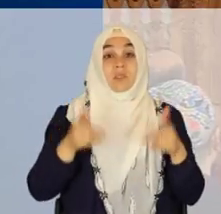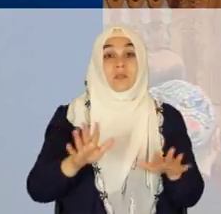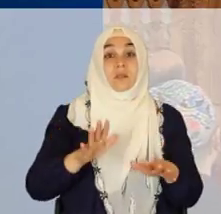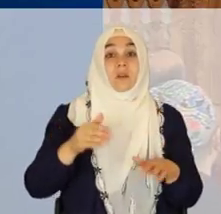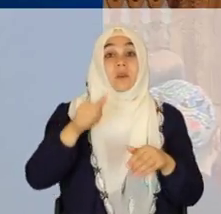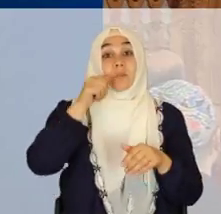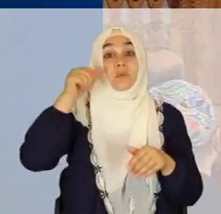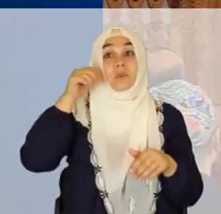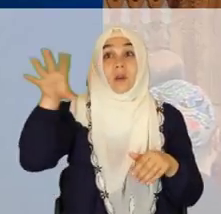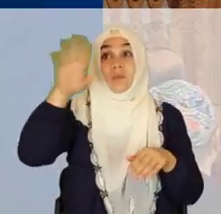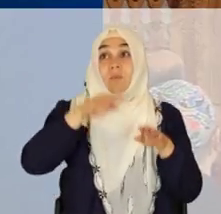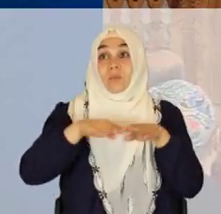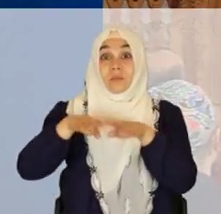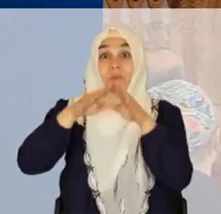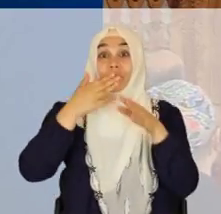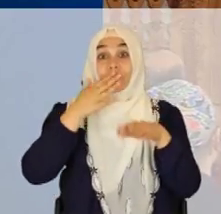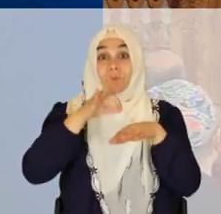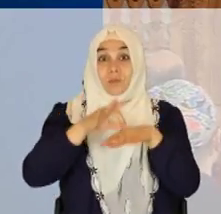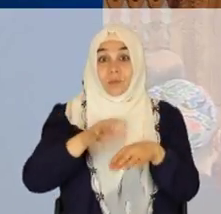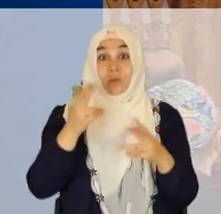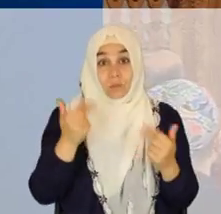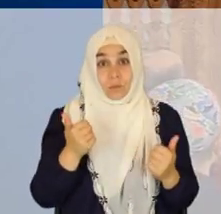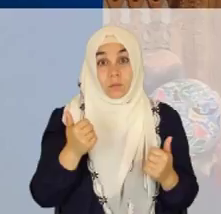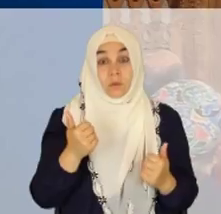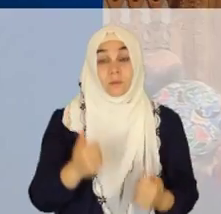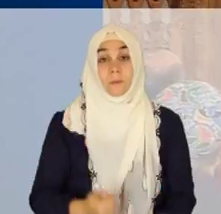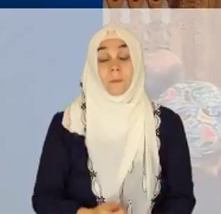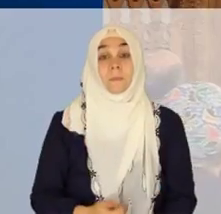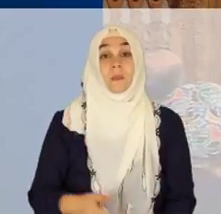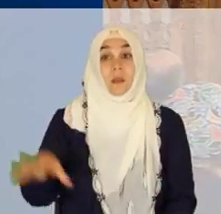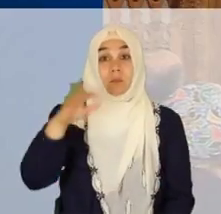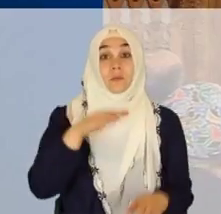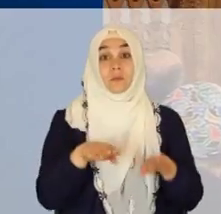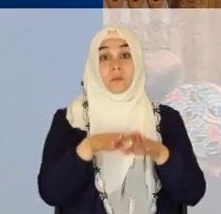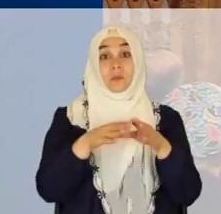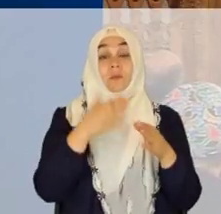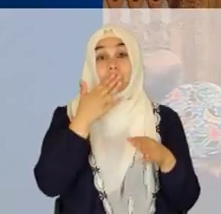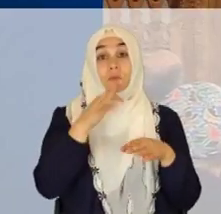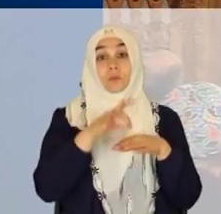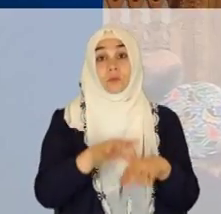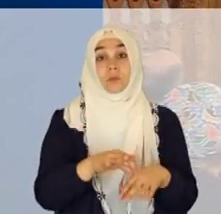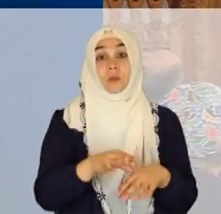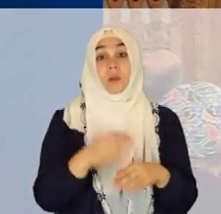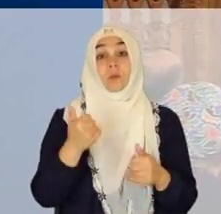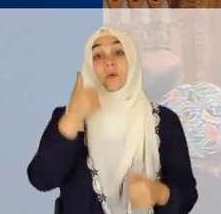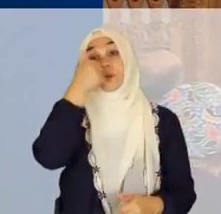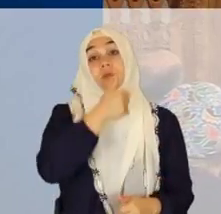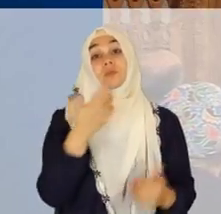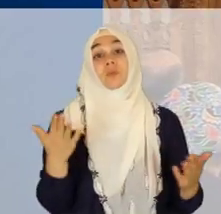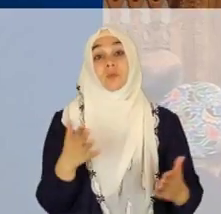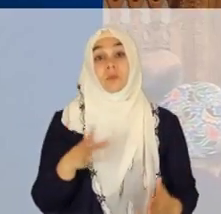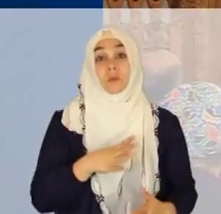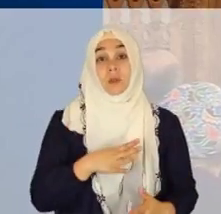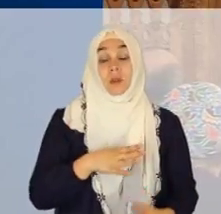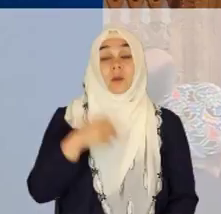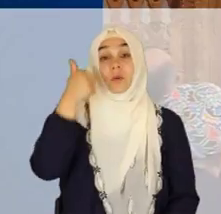Bultur hamma bilan birga tutdik biz. To'g'rimi? Bultur hamma bilan birga tutildi. Bu yil nima bo'ldi?